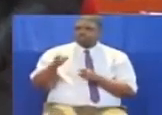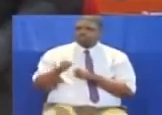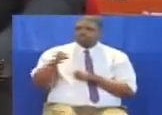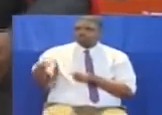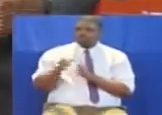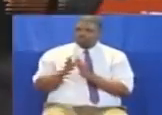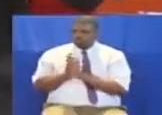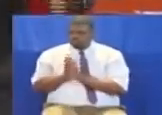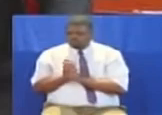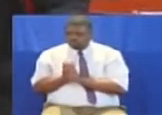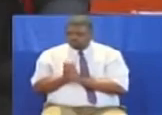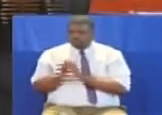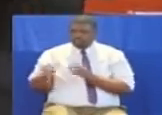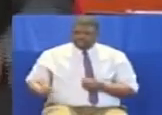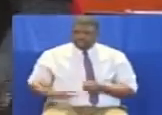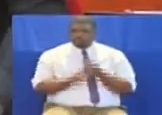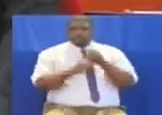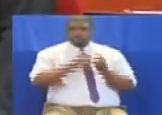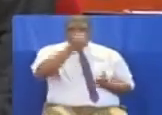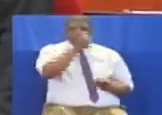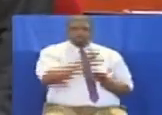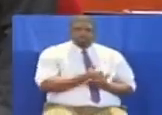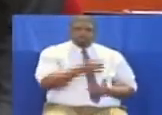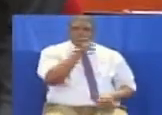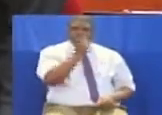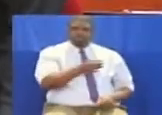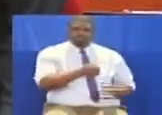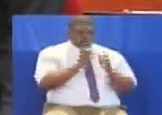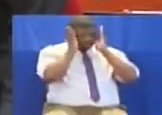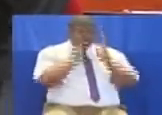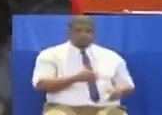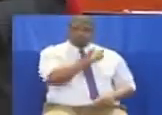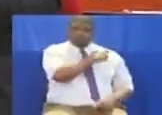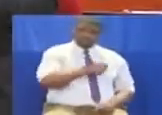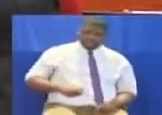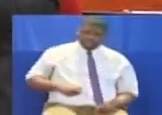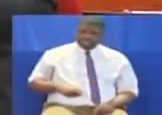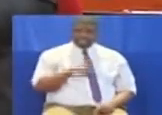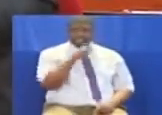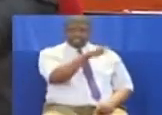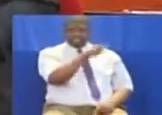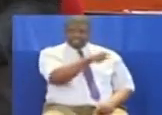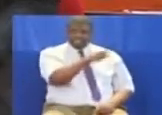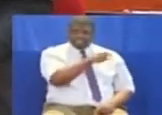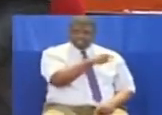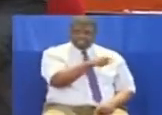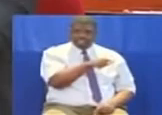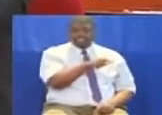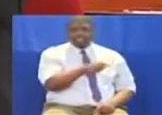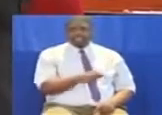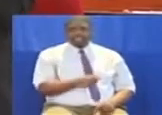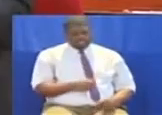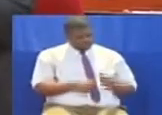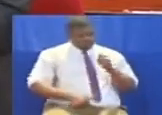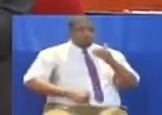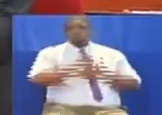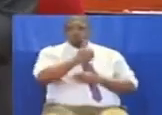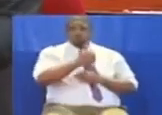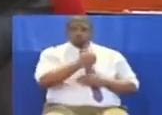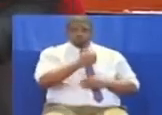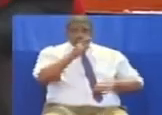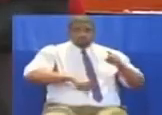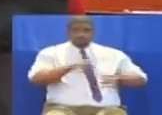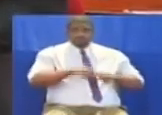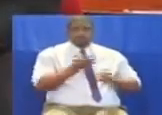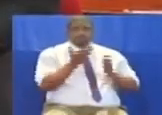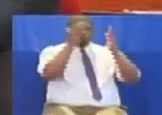sana na ninaunga azimio la kumpongeza Mheshimiwa Rais kwamba yeye ni jemedari kwenye haya mapambano. Mwenyezi Mungu ambariki